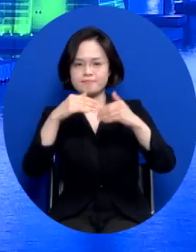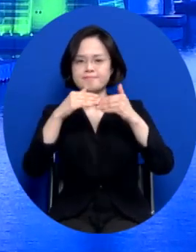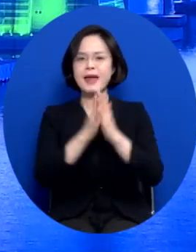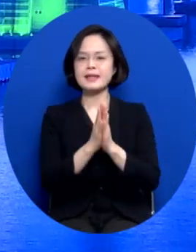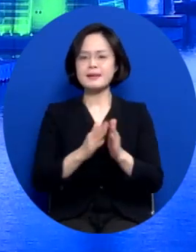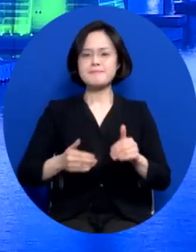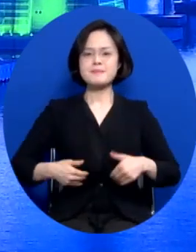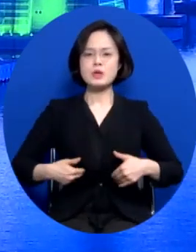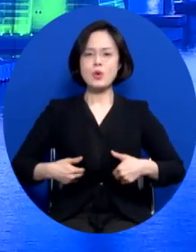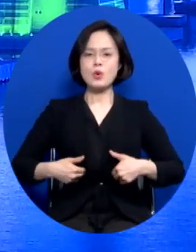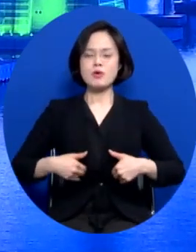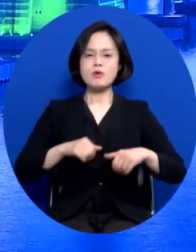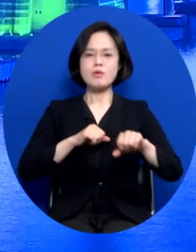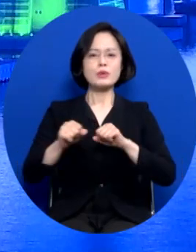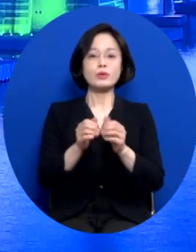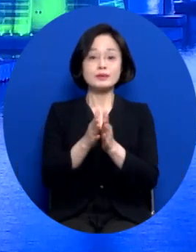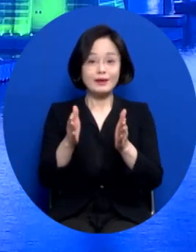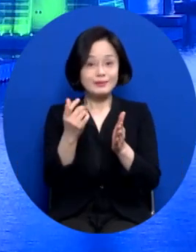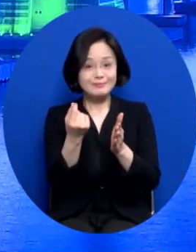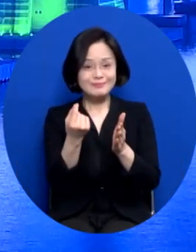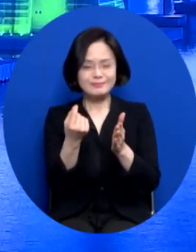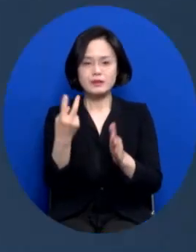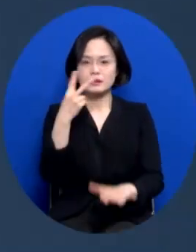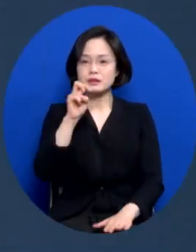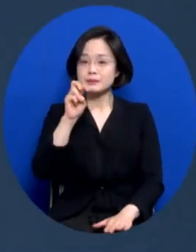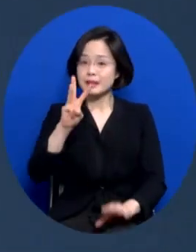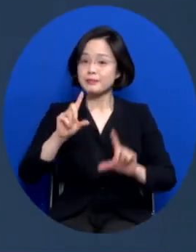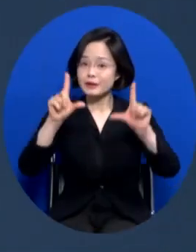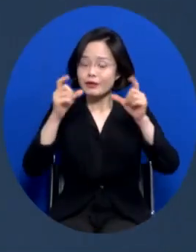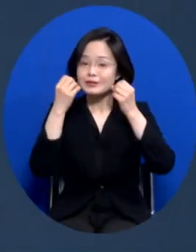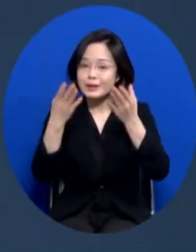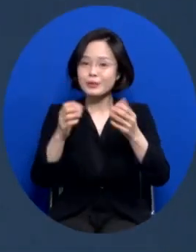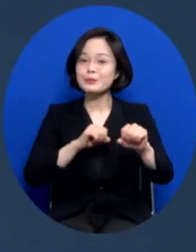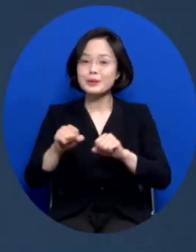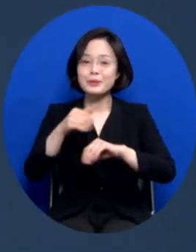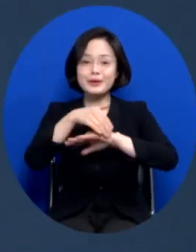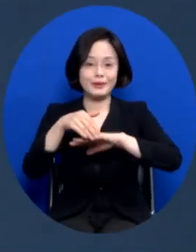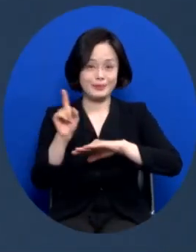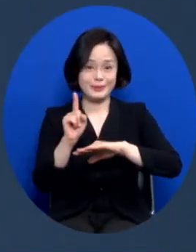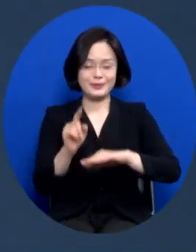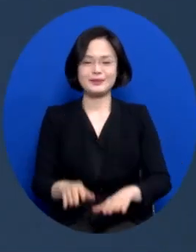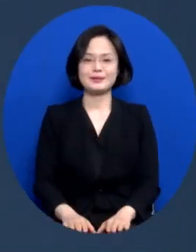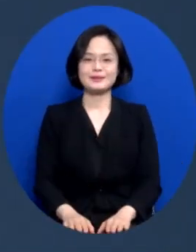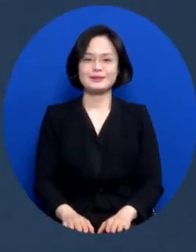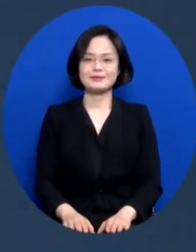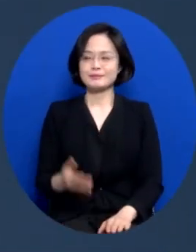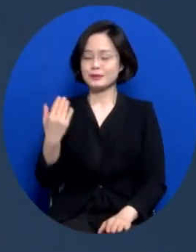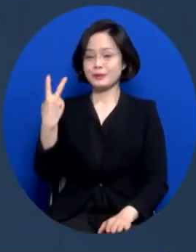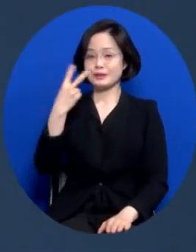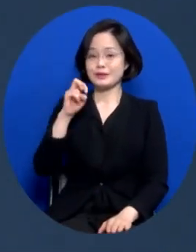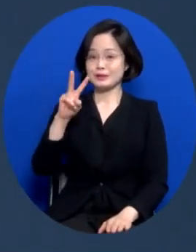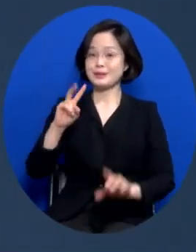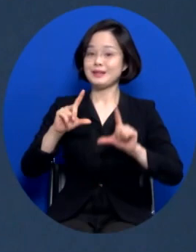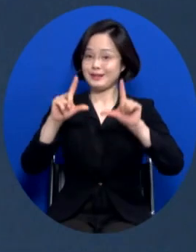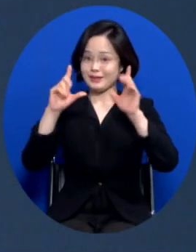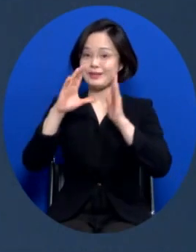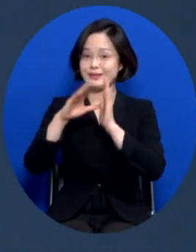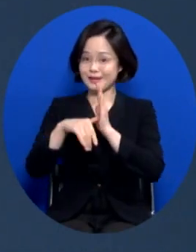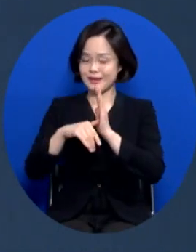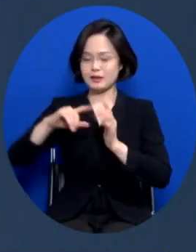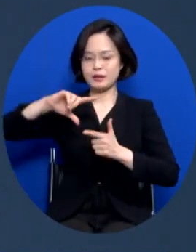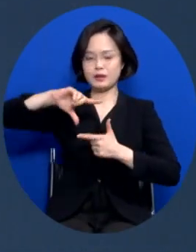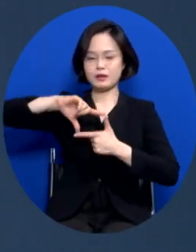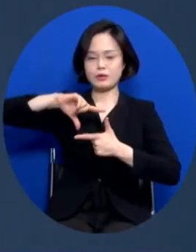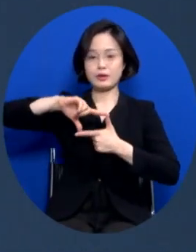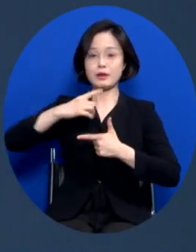2023년 사역 계획을 듣고 싶습니다 예 지난 2022년은 우리 경남만